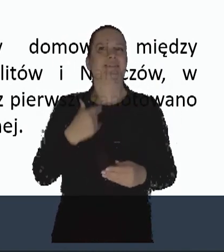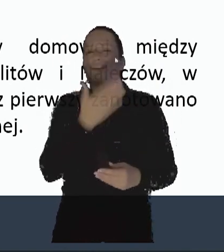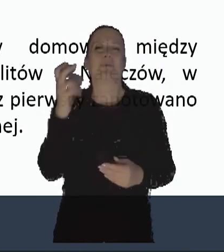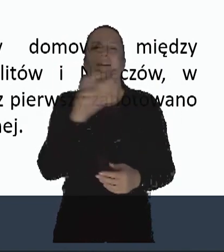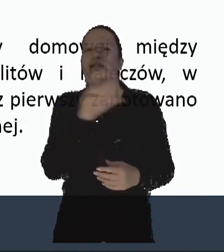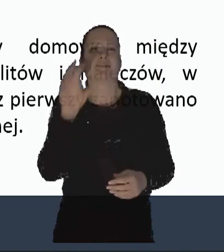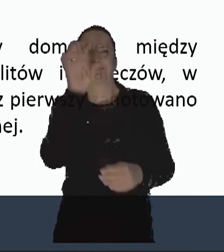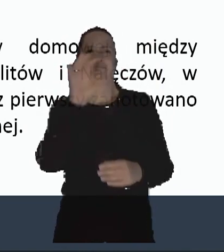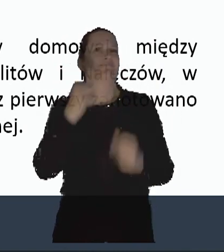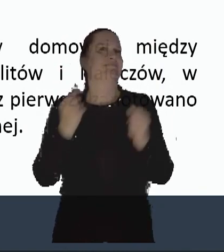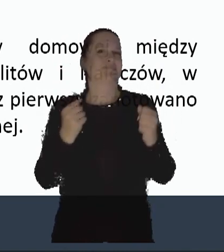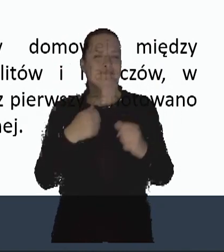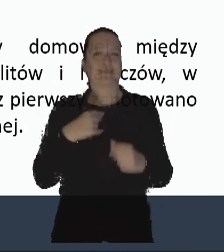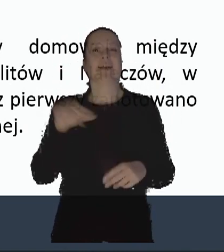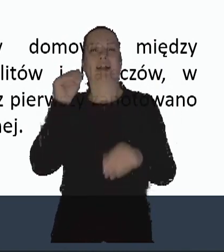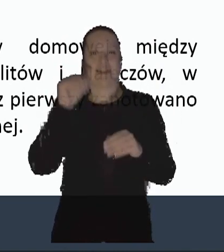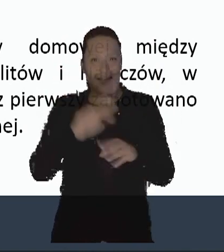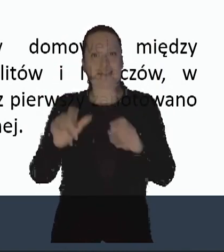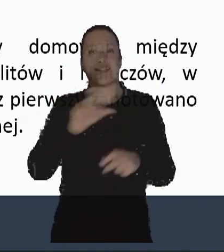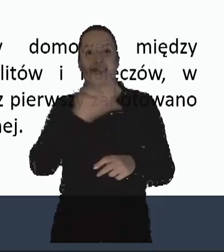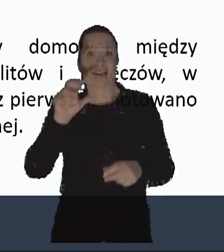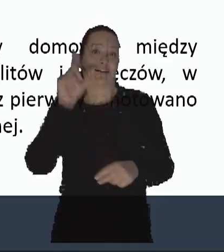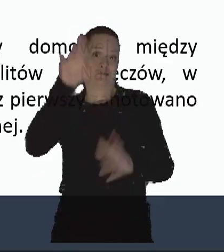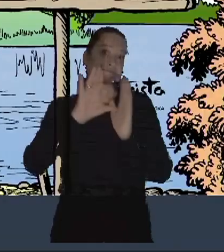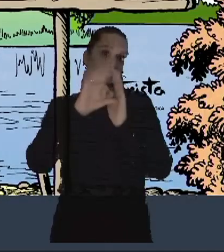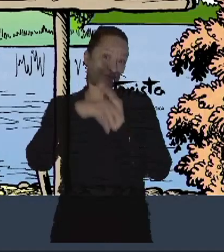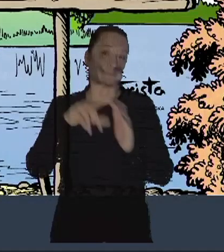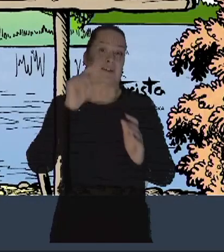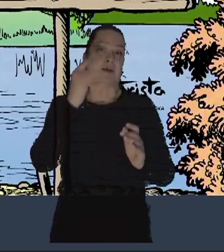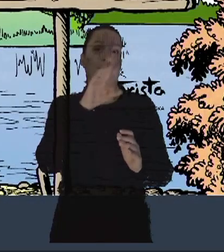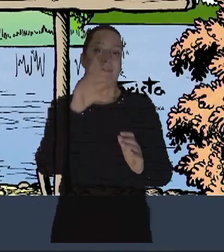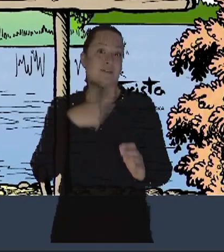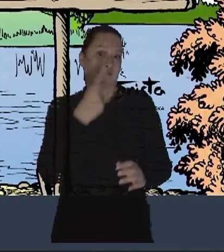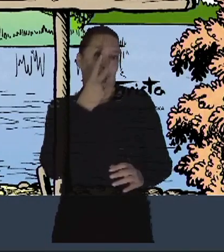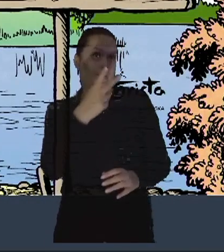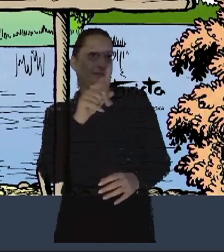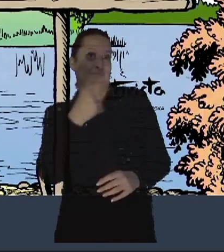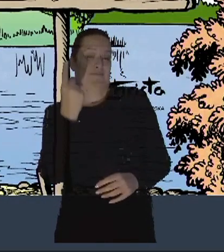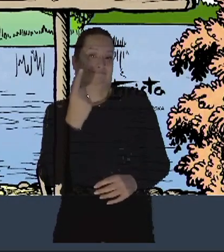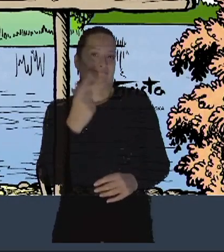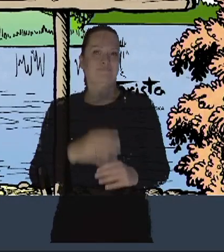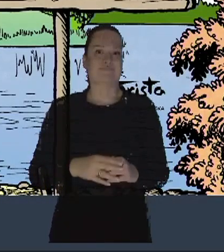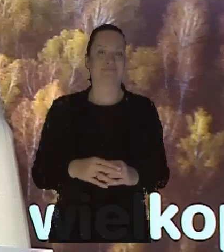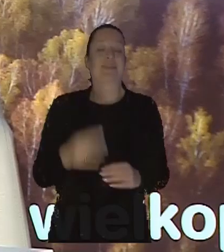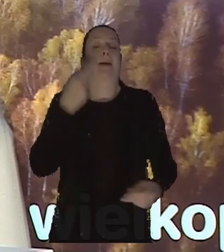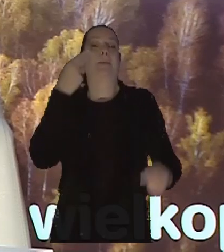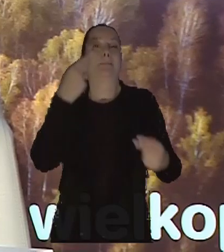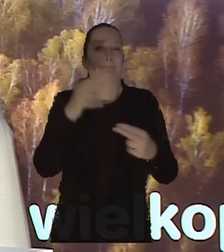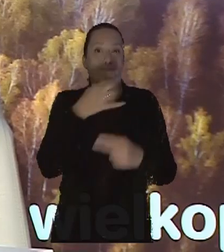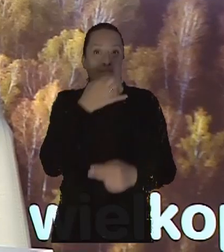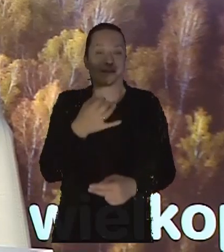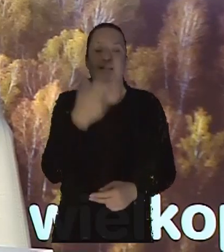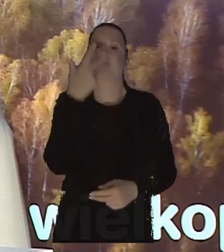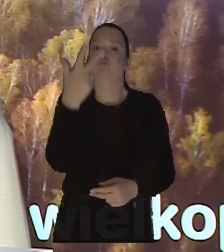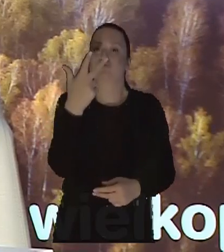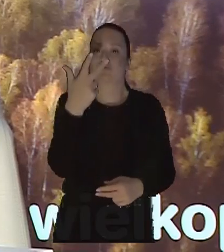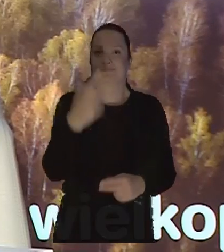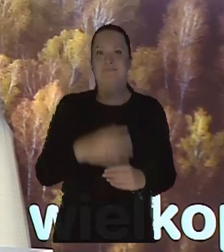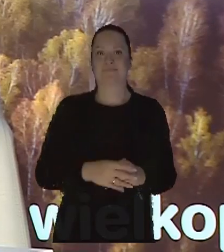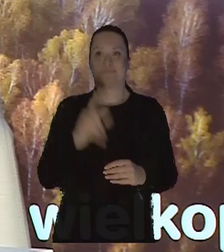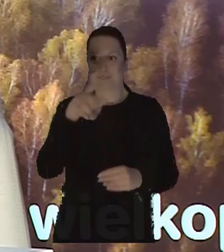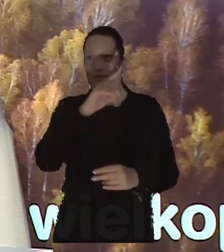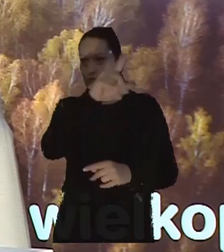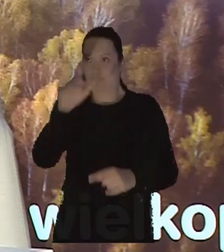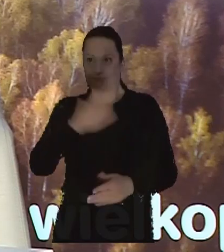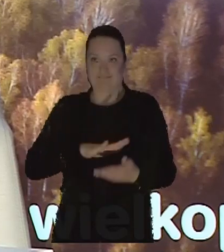się wpatrywać, ale jest czas, żeby pojechać do Pyzdr i to zobaczyć na własne oczy. A my przechodzimy do pytania trzeciego. Czy publiczność jest